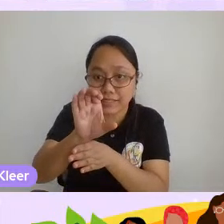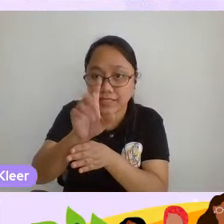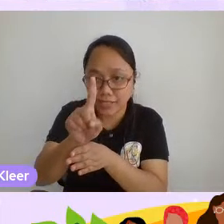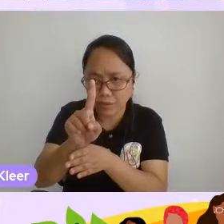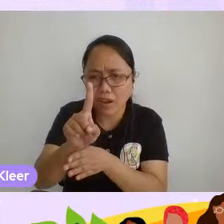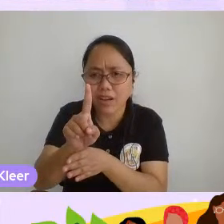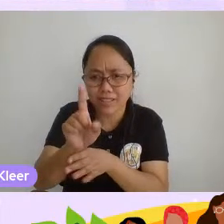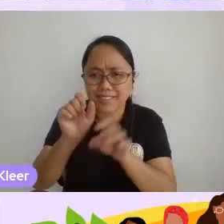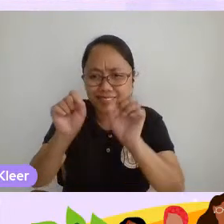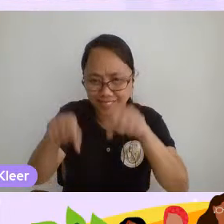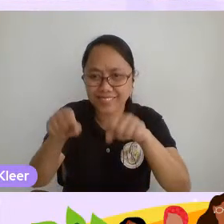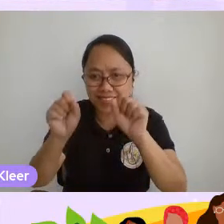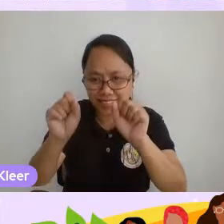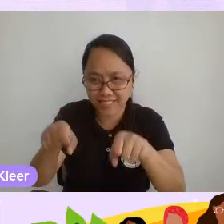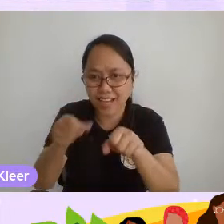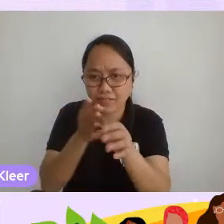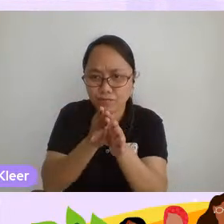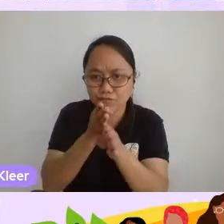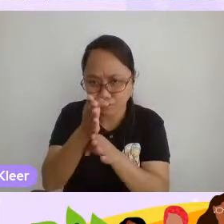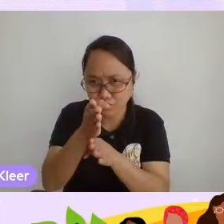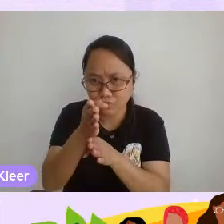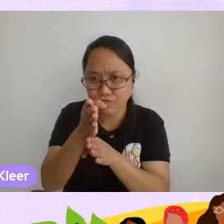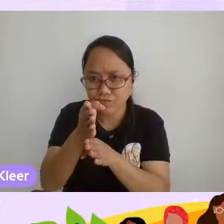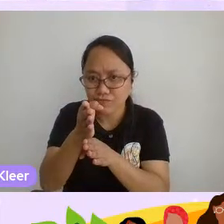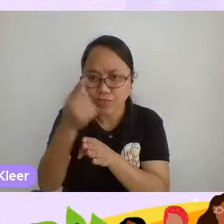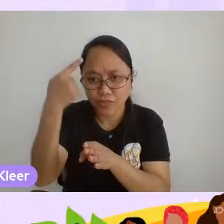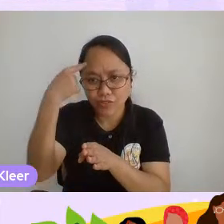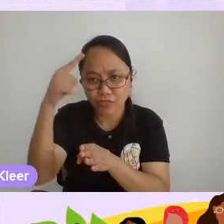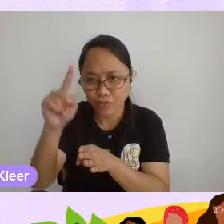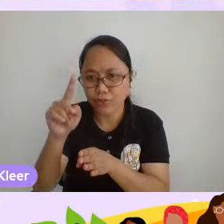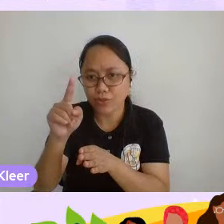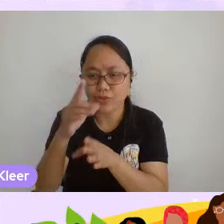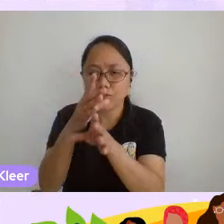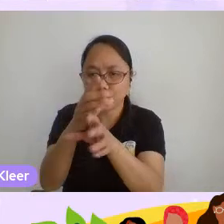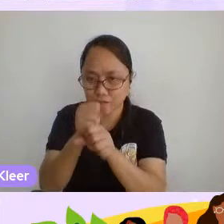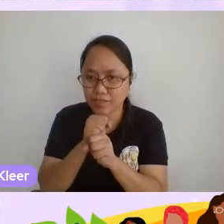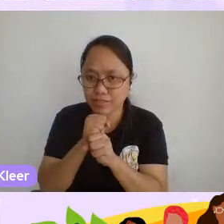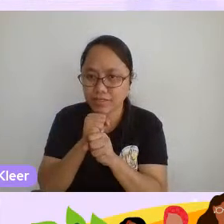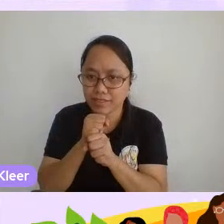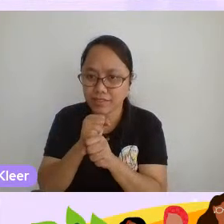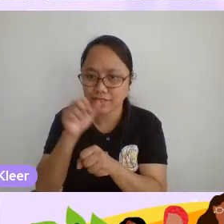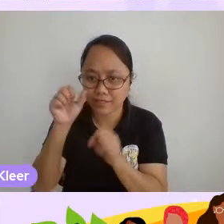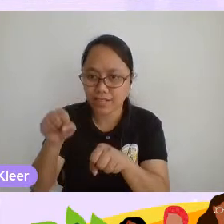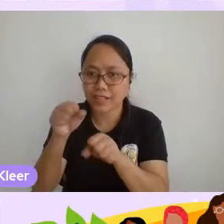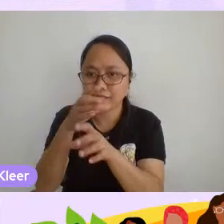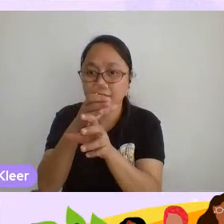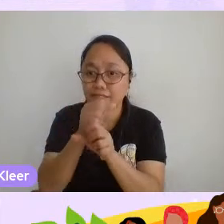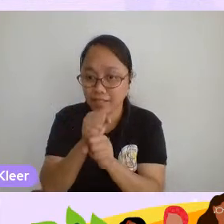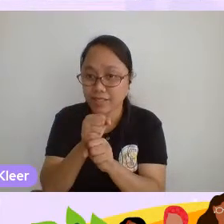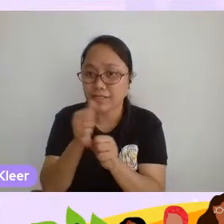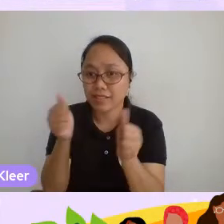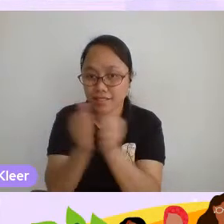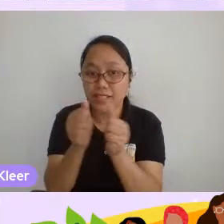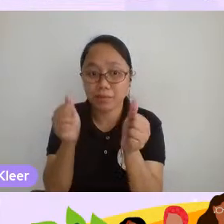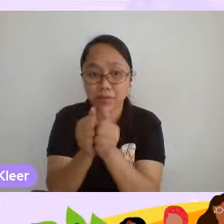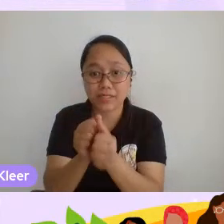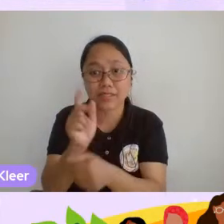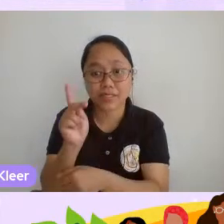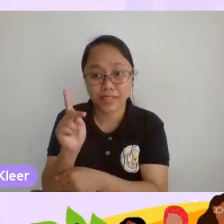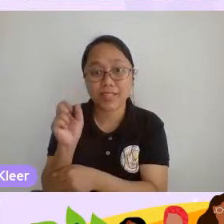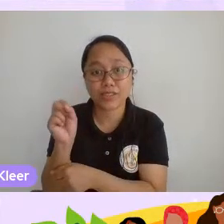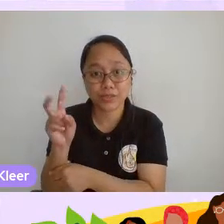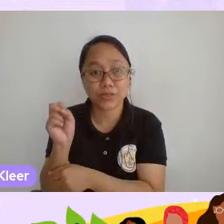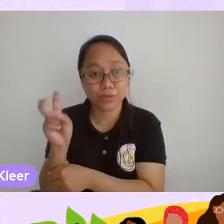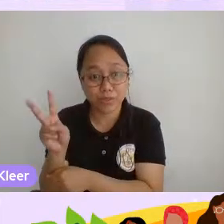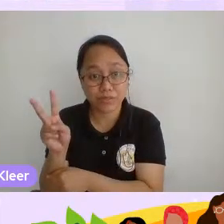yung background ay pwede mag-take. So, yon grade 8 po, no? Kasama po ito ng K-12. So, kung yun po, yes